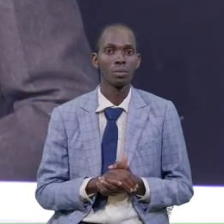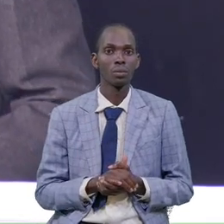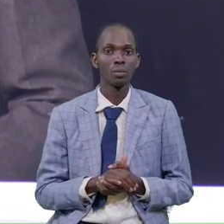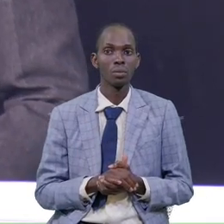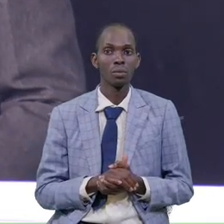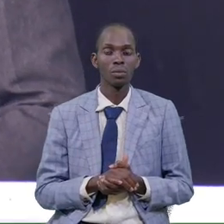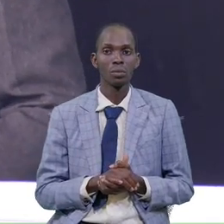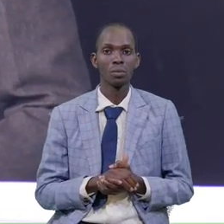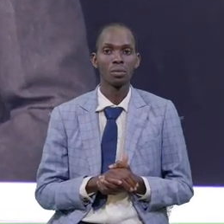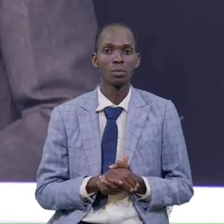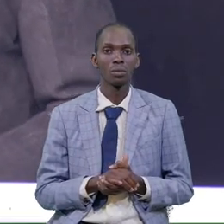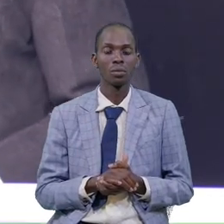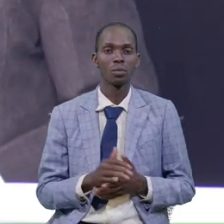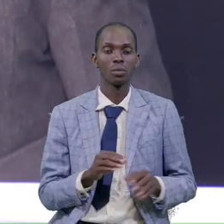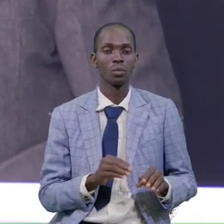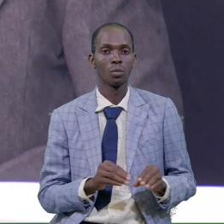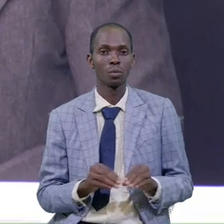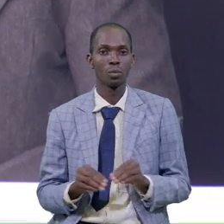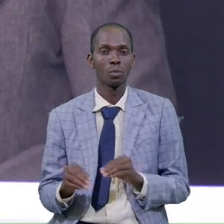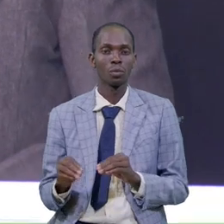Après, dans leur nouvelle décision,